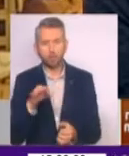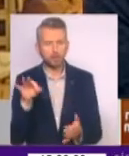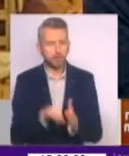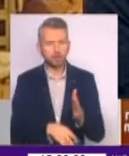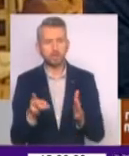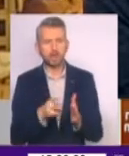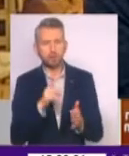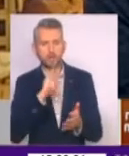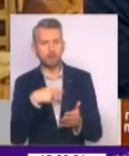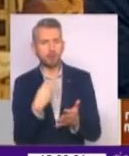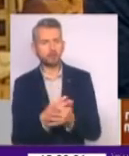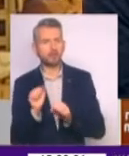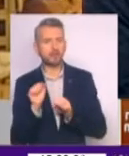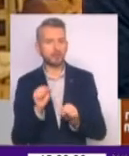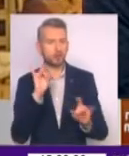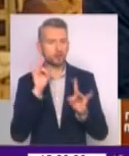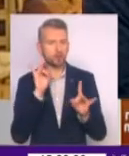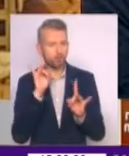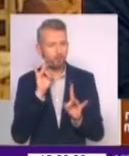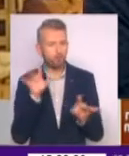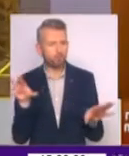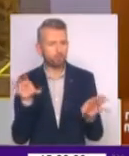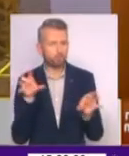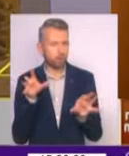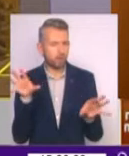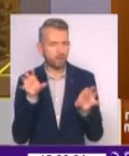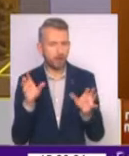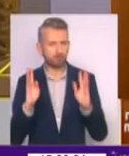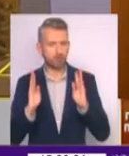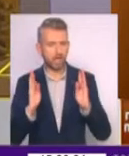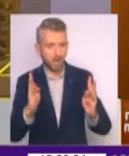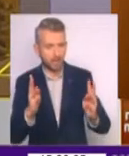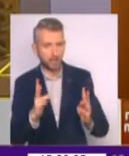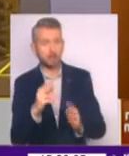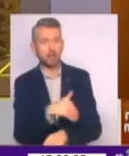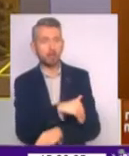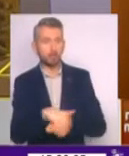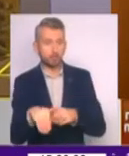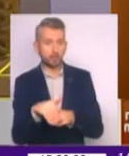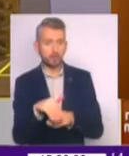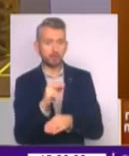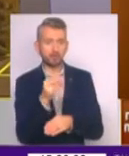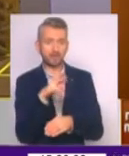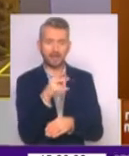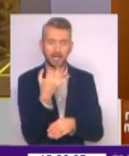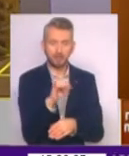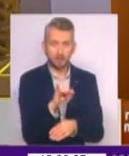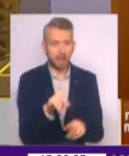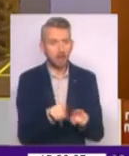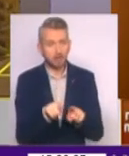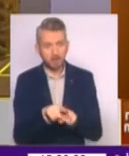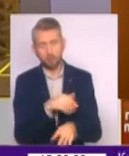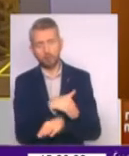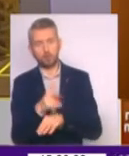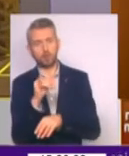передбачити захисні шумопоглинаючі, так само екрани на вулиці Чистяківській, так само і на